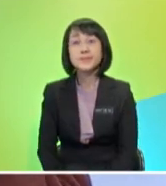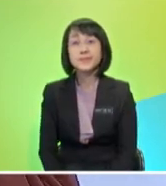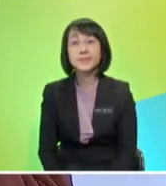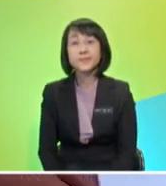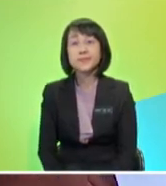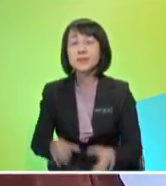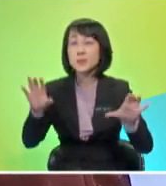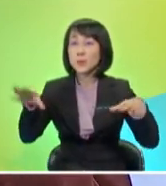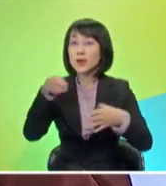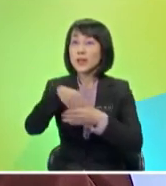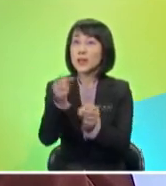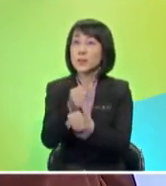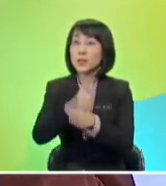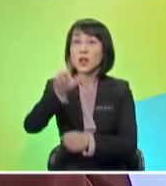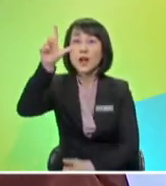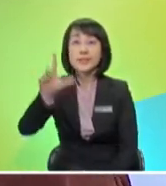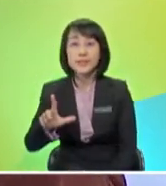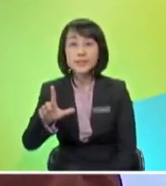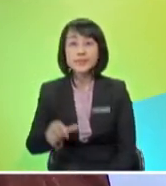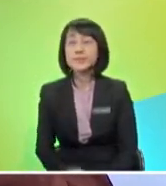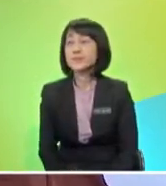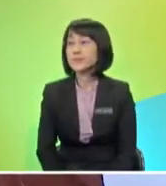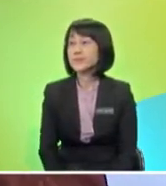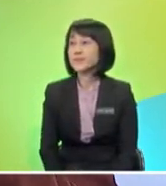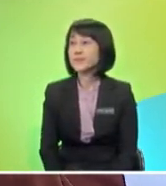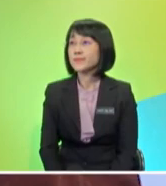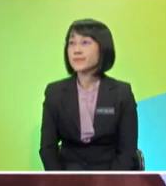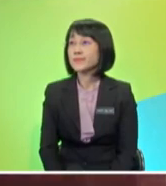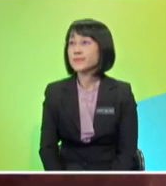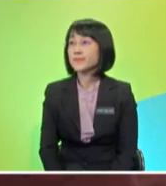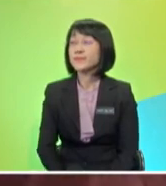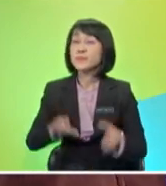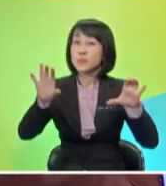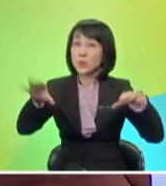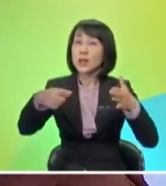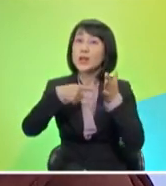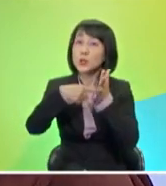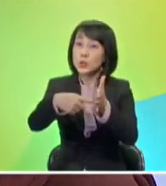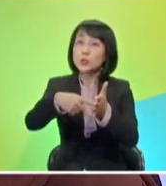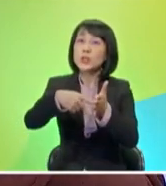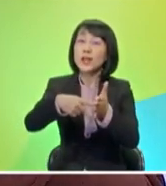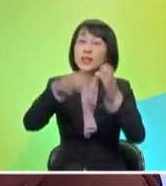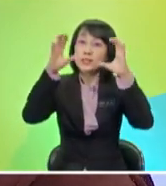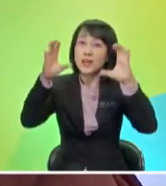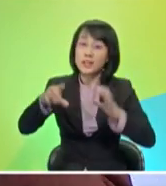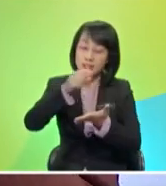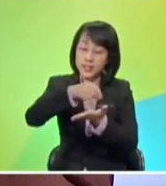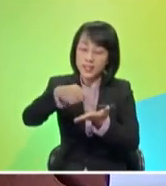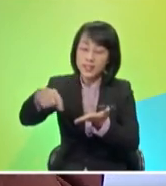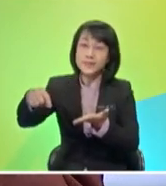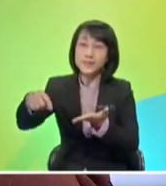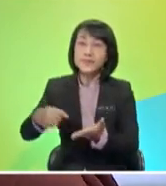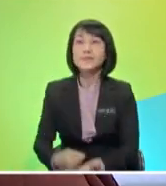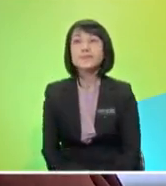bentuk lazim. Kamu boleh buat, kemudian tunjukkan pengiraan kepada cikgu. Pastikan adik-adik letakkan